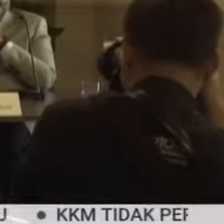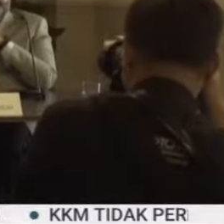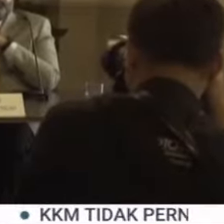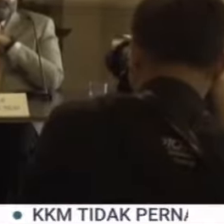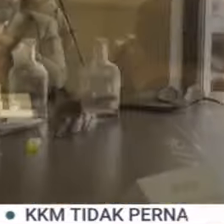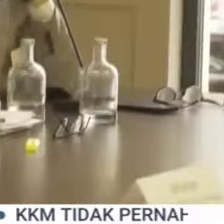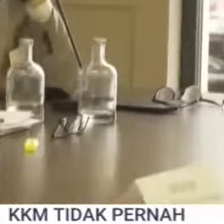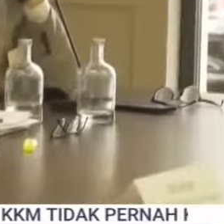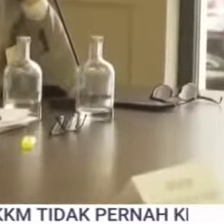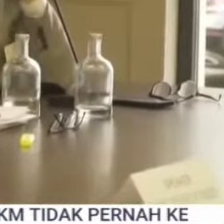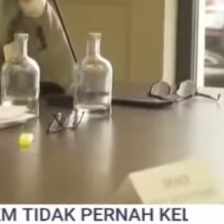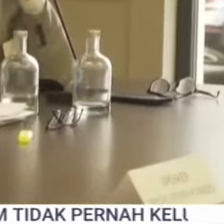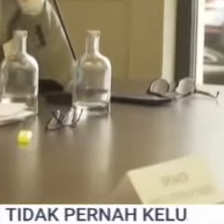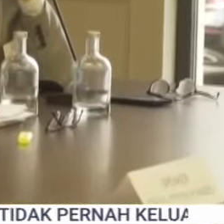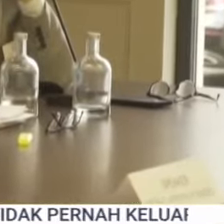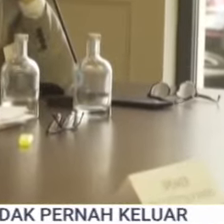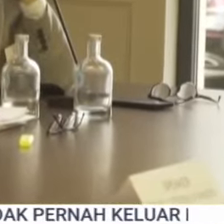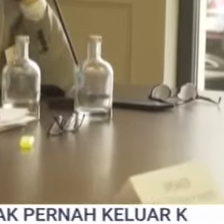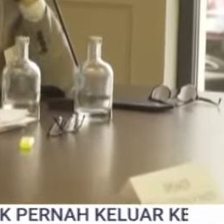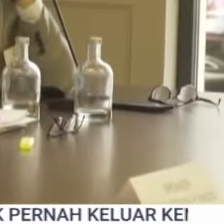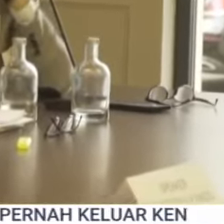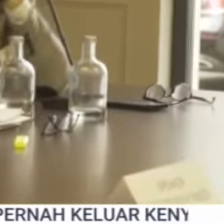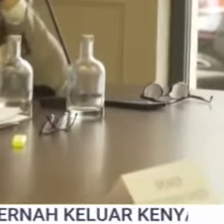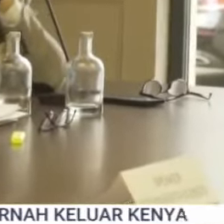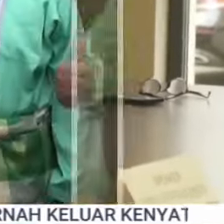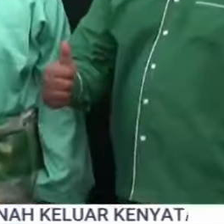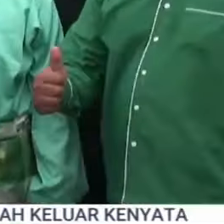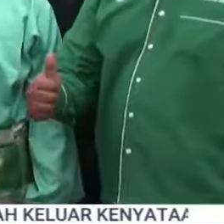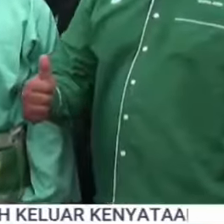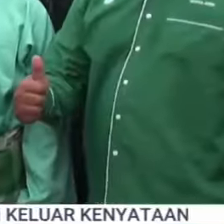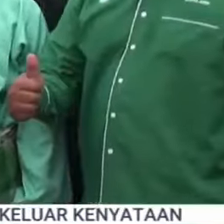Malaysia tidak layan tuntutan remeh ke atas Sabah.